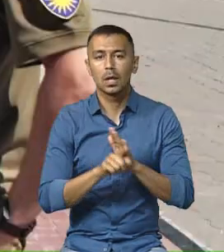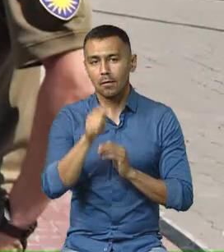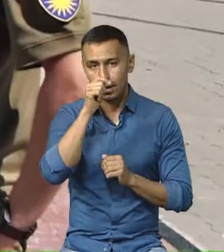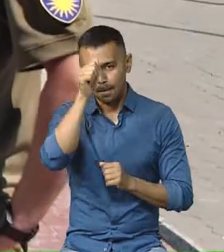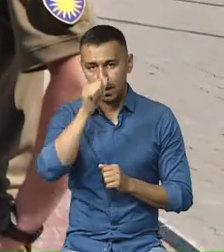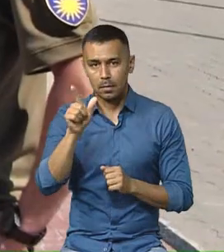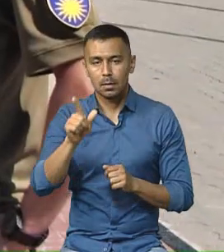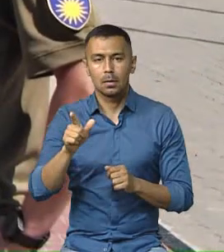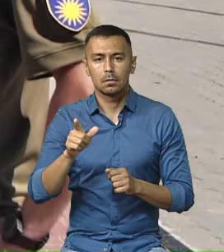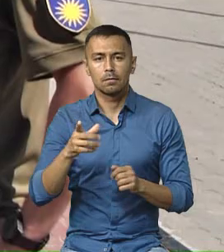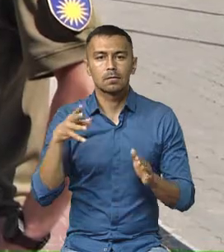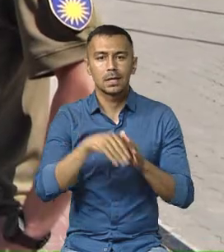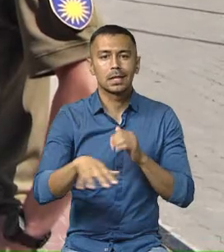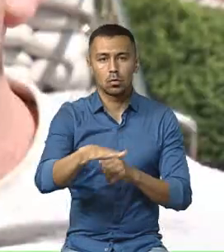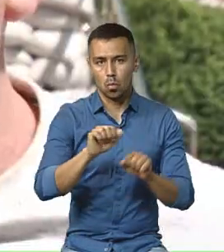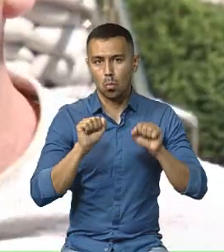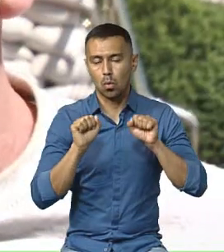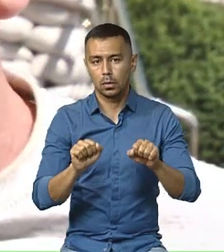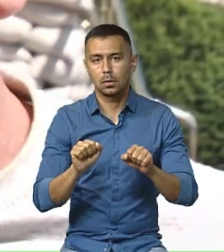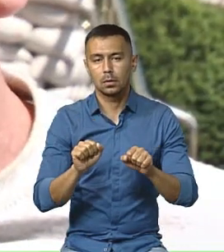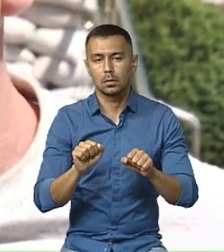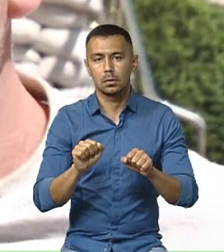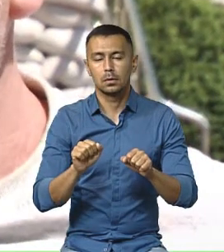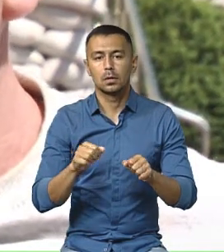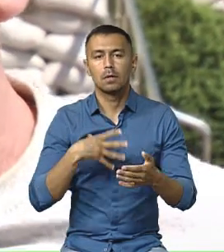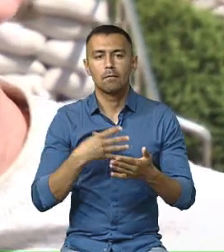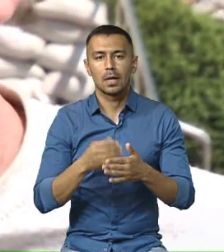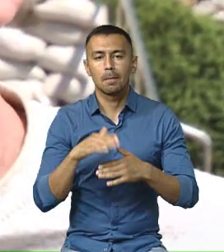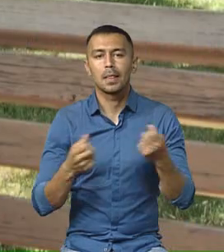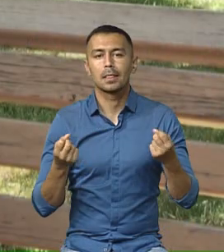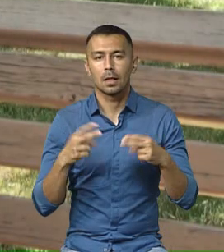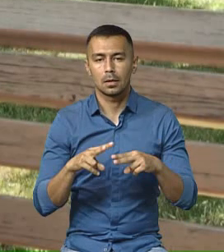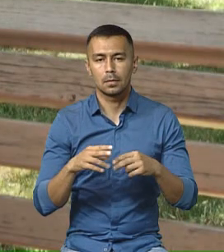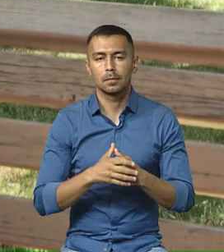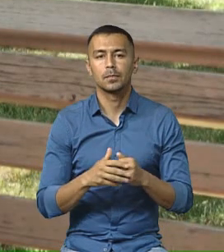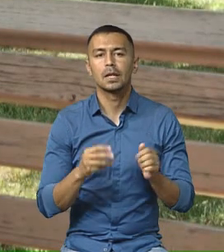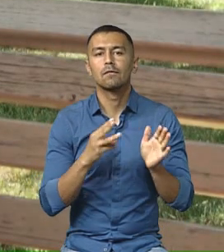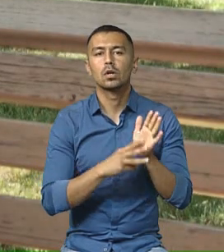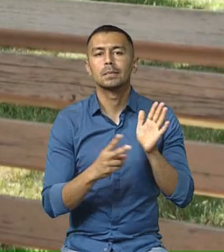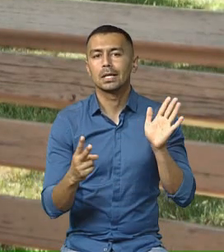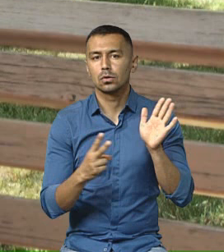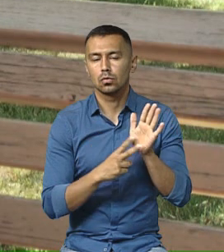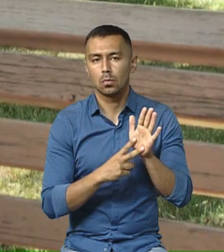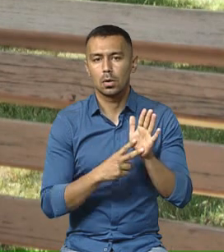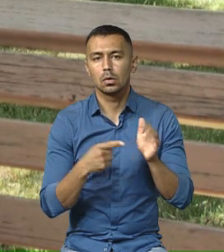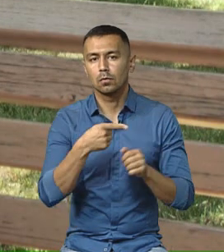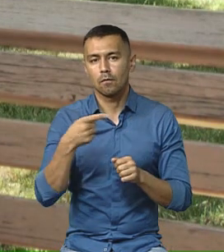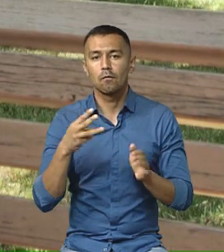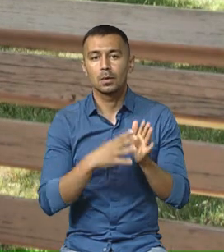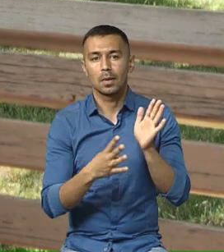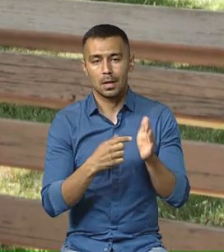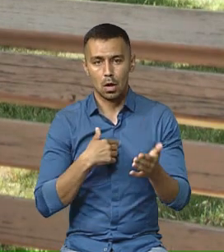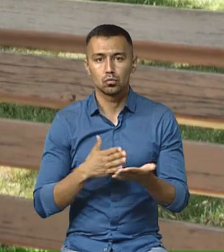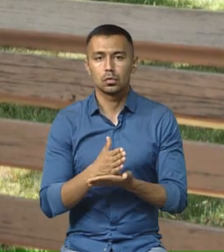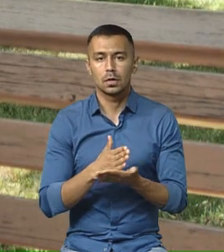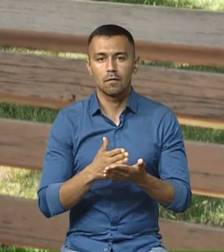чоловік на передовій у складі територіальної оборони. Проти нас воював спецназ, каже Микола Бондар. 87 по 89 я